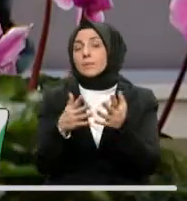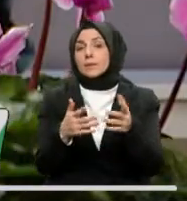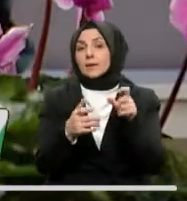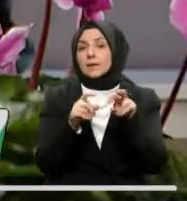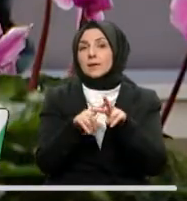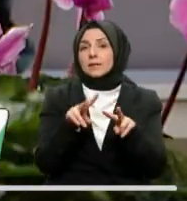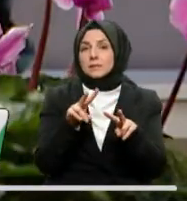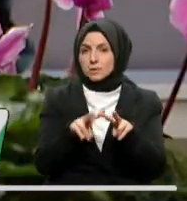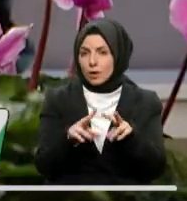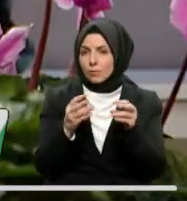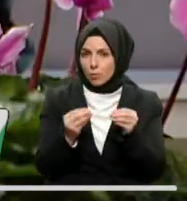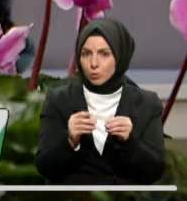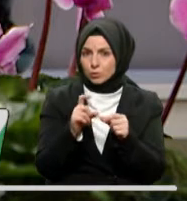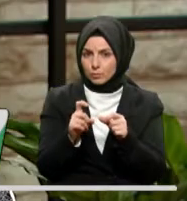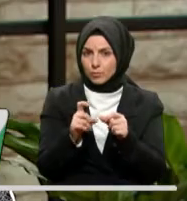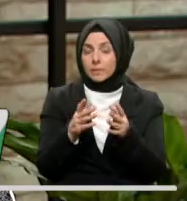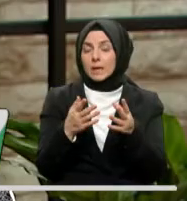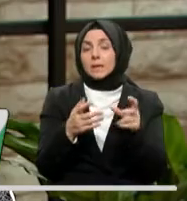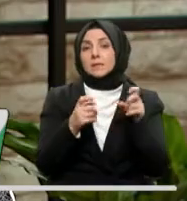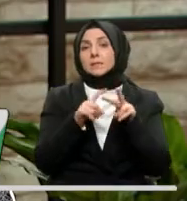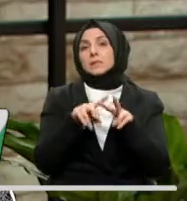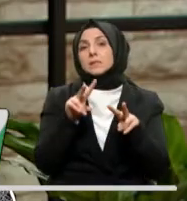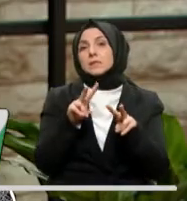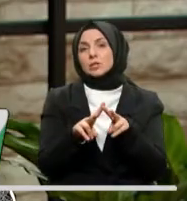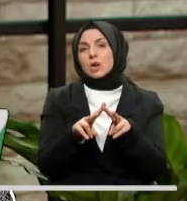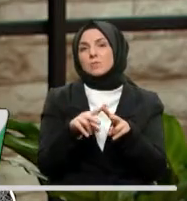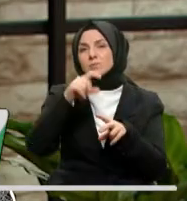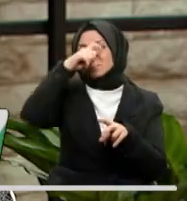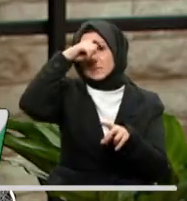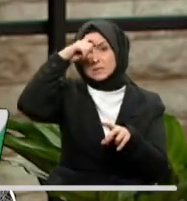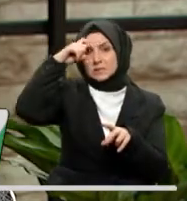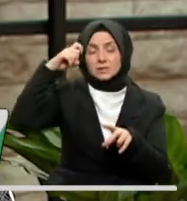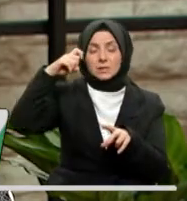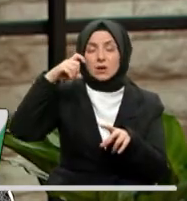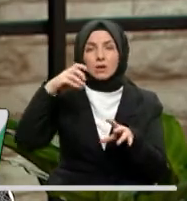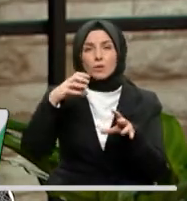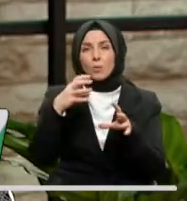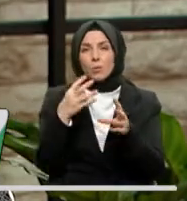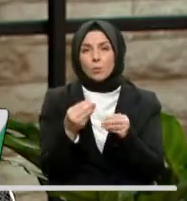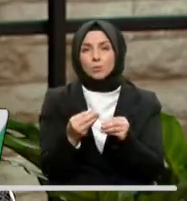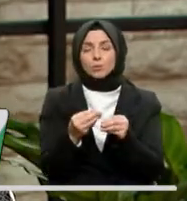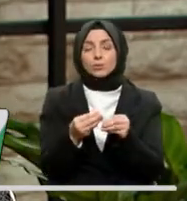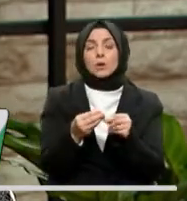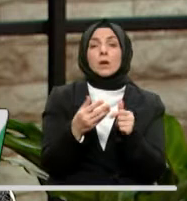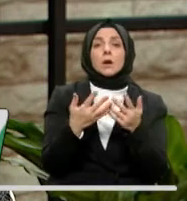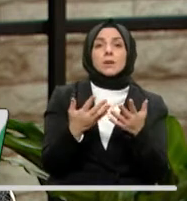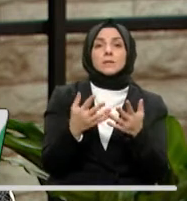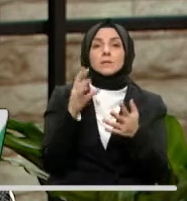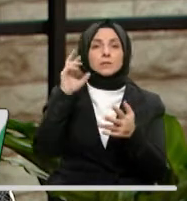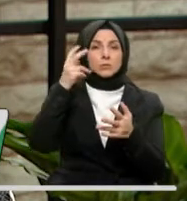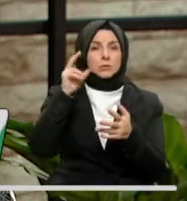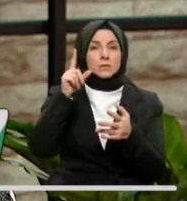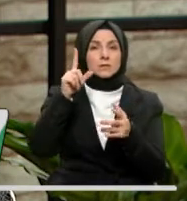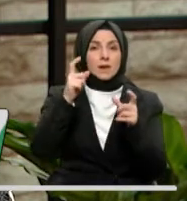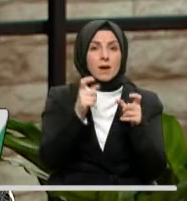şeyde falan kullanacağım Hani sıcak tutar cam biliyorsunuz Işık aldığı zaman camını bu şöyle düşünün güneşli bir yerde Arabanızı